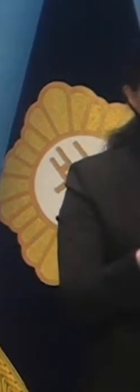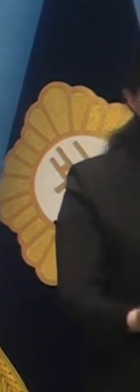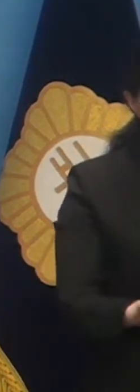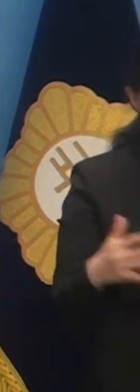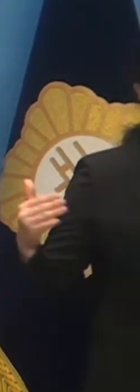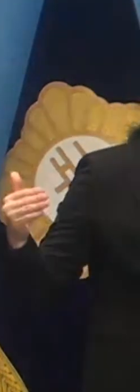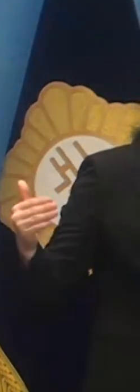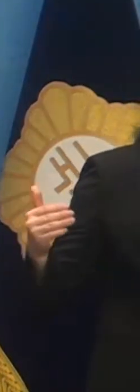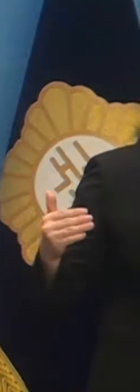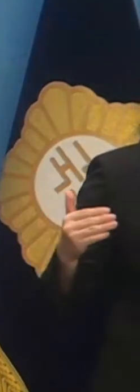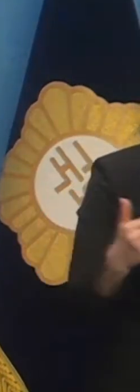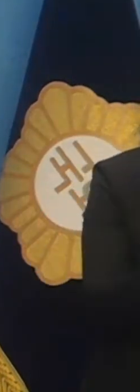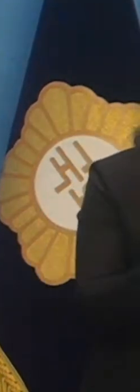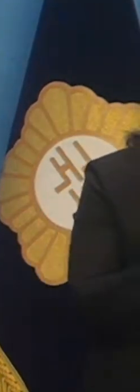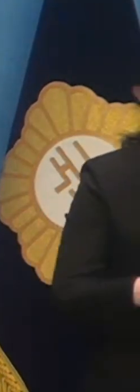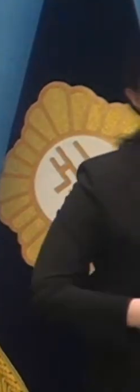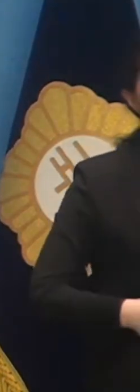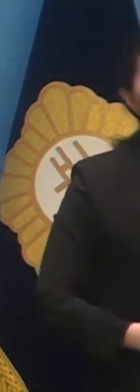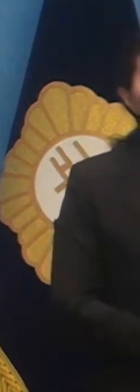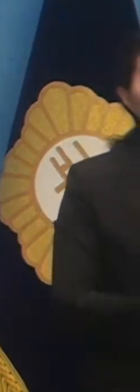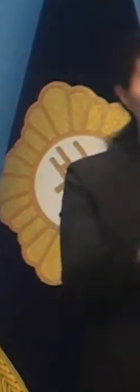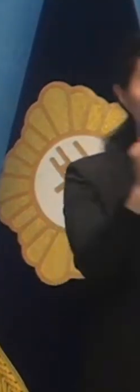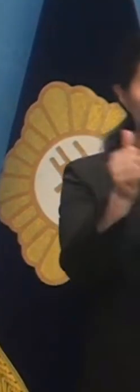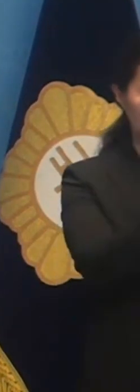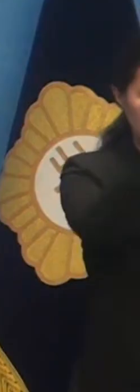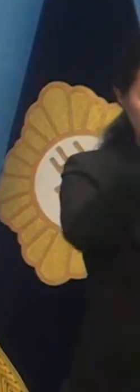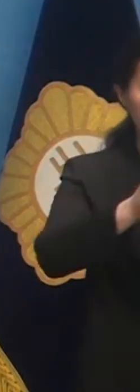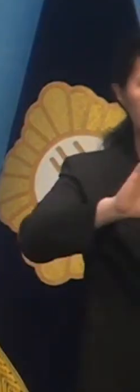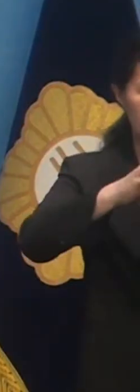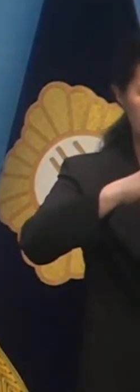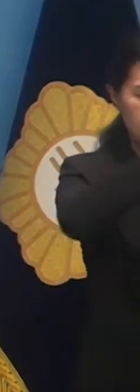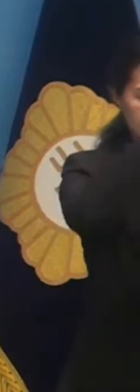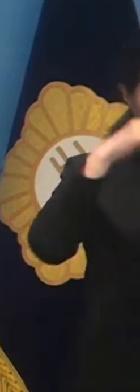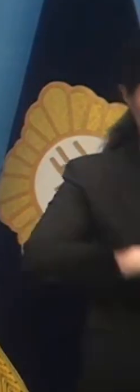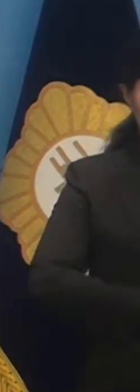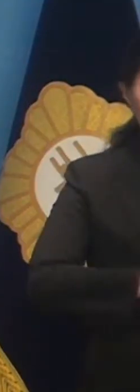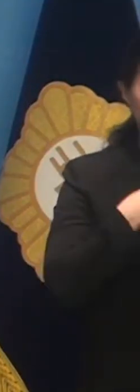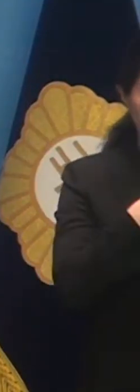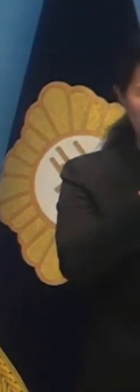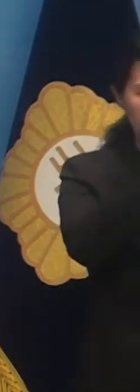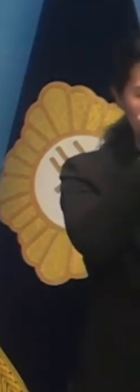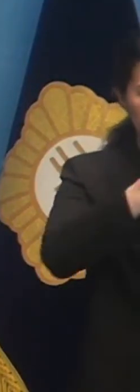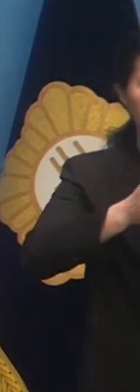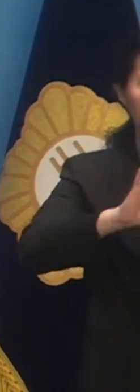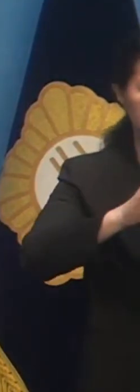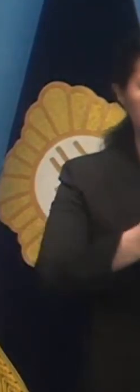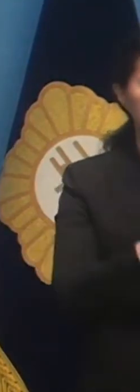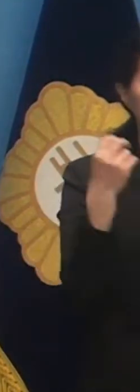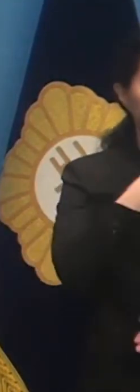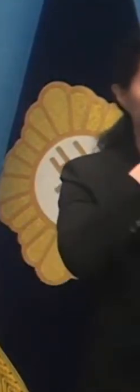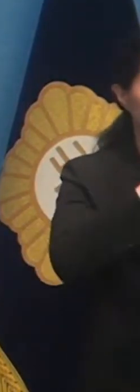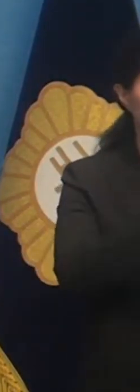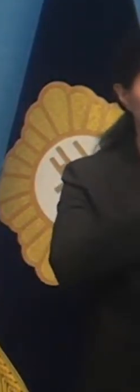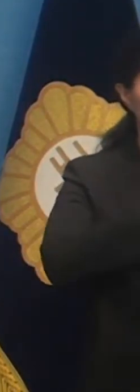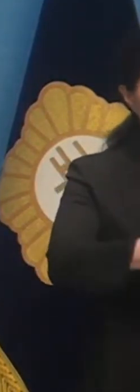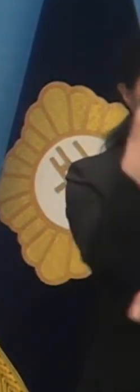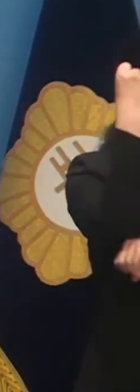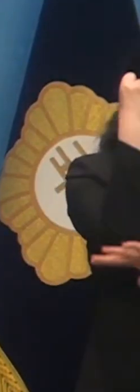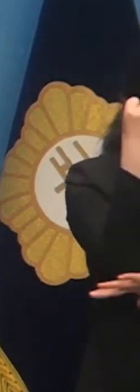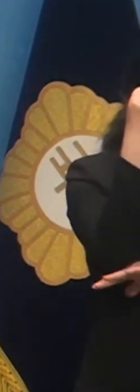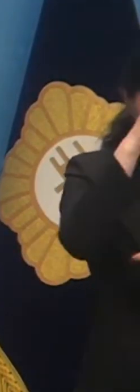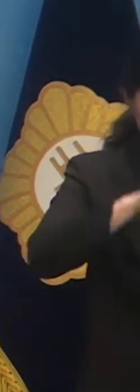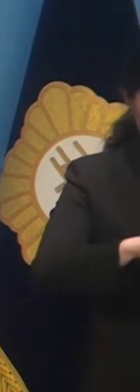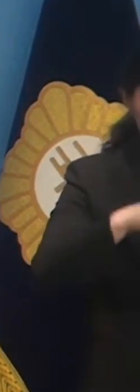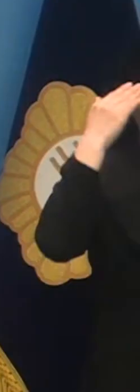대장정을 마무리하고자 합니다. 국민이 주인인 정의로운 형사사법 시스템, 민주주의의 원칙이 살아